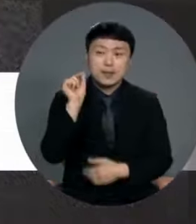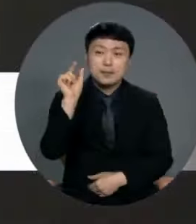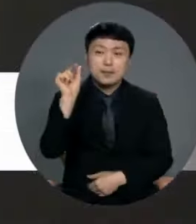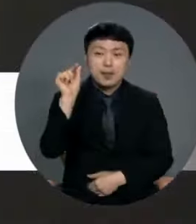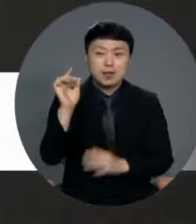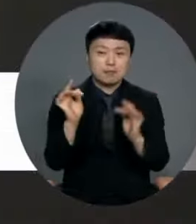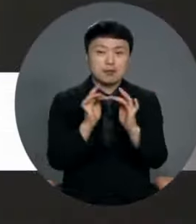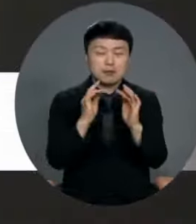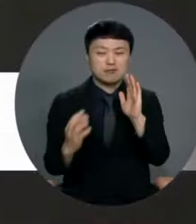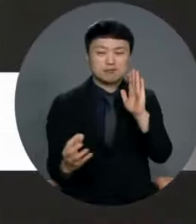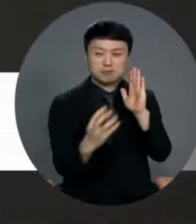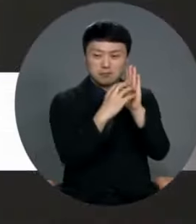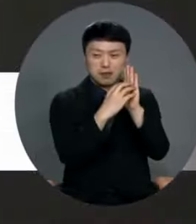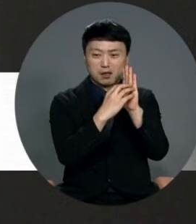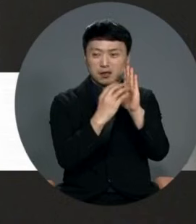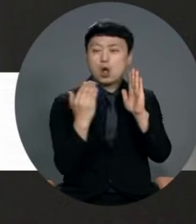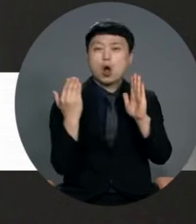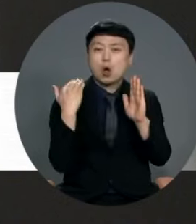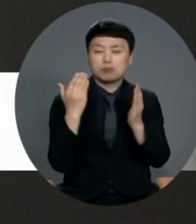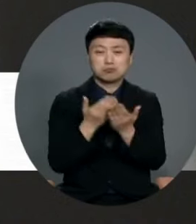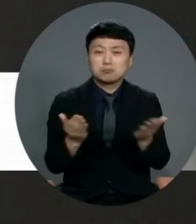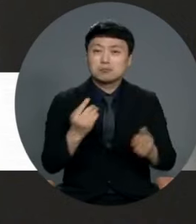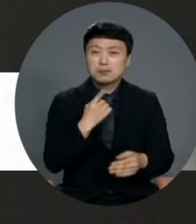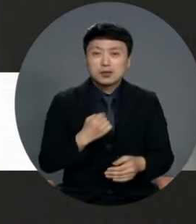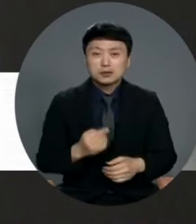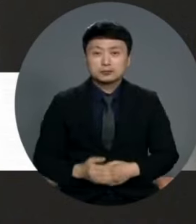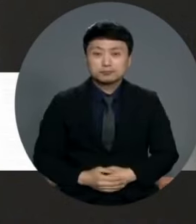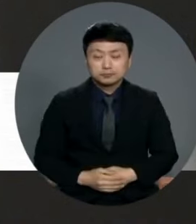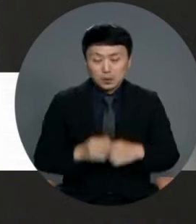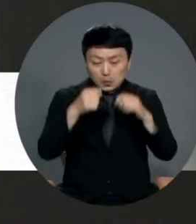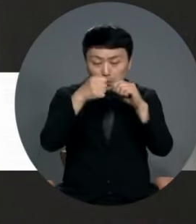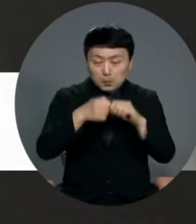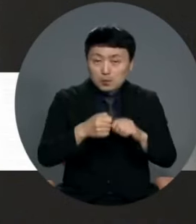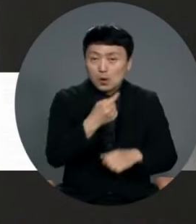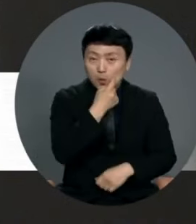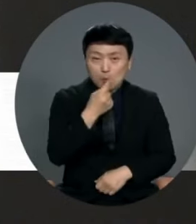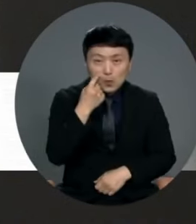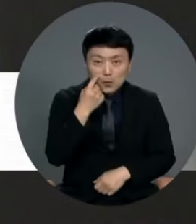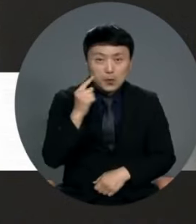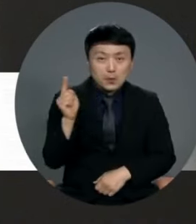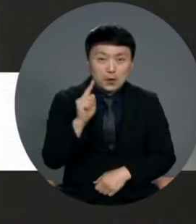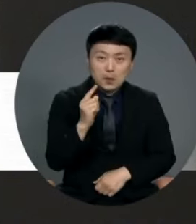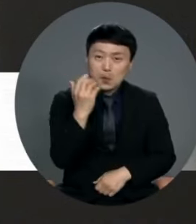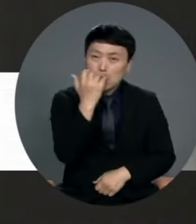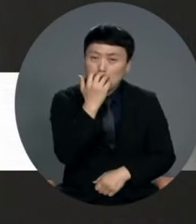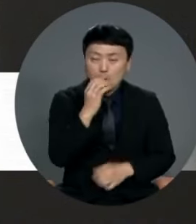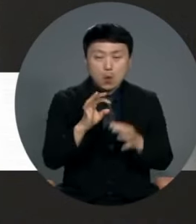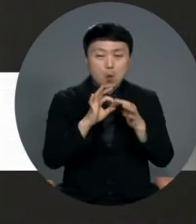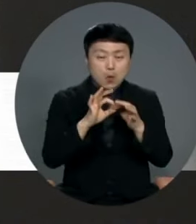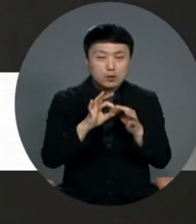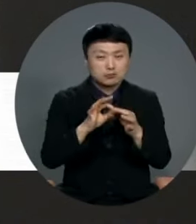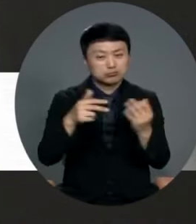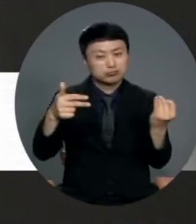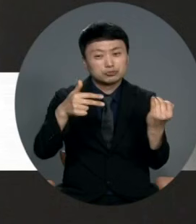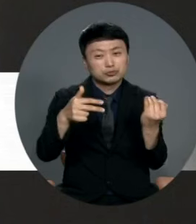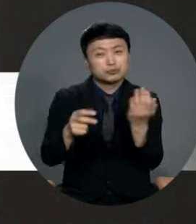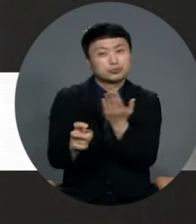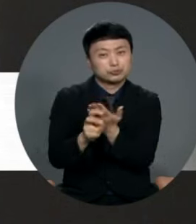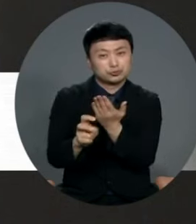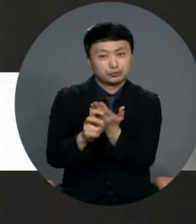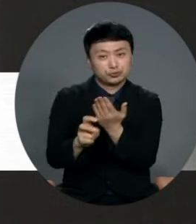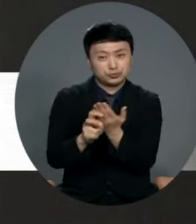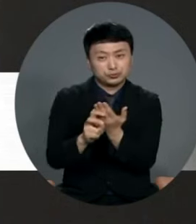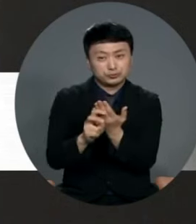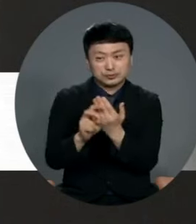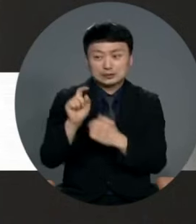통해 유포되고 있다는 소식 며칠 전 전해드렸습니다. 저희가 더 취재를 해봤더니 성 관련 불법 촬영물을 공유하는 대화방이